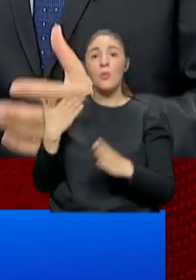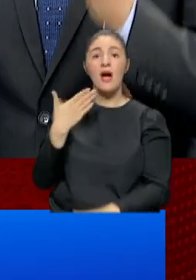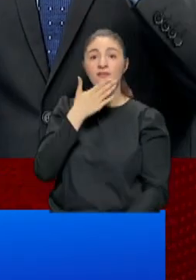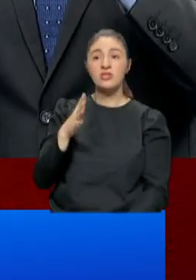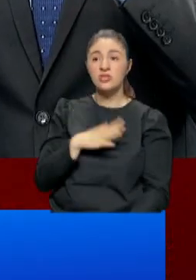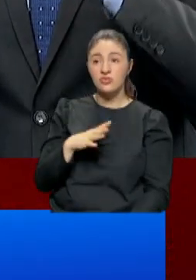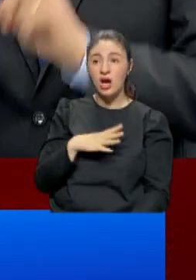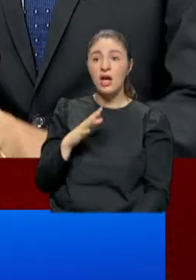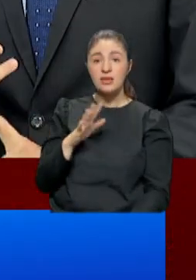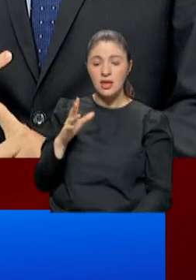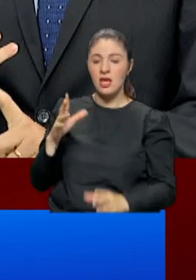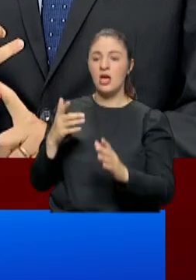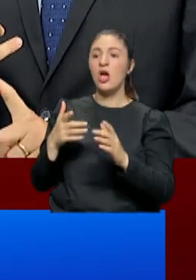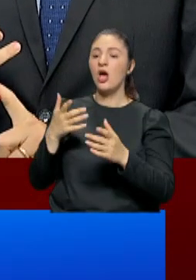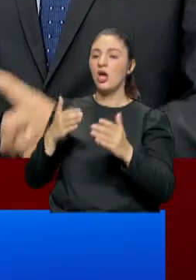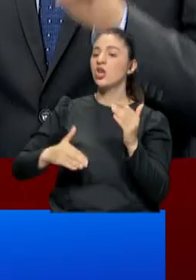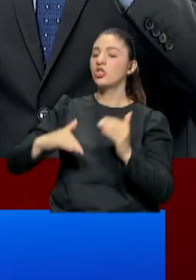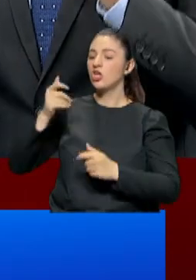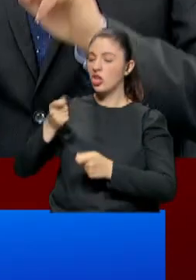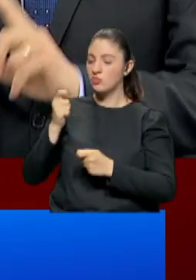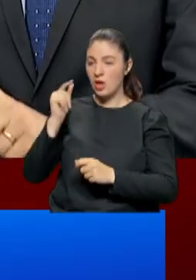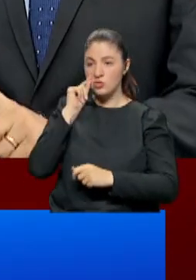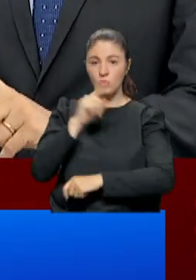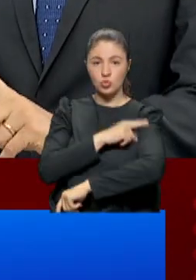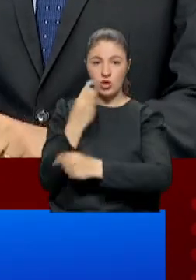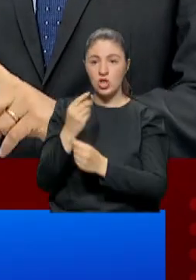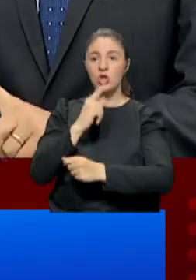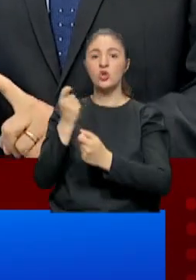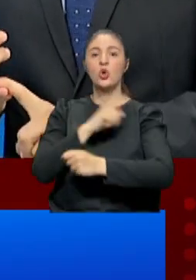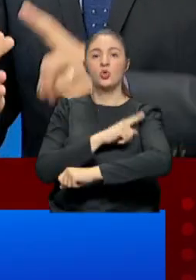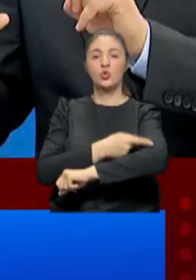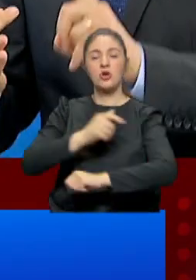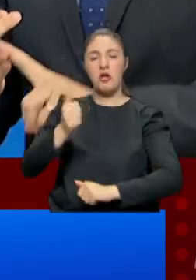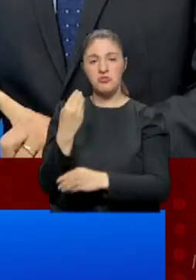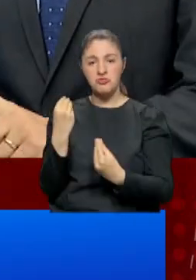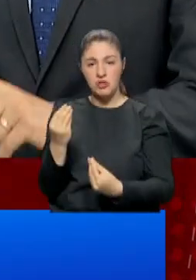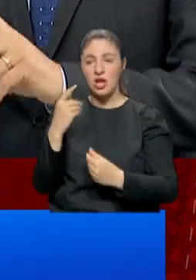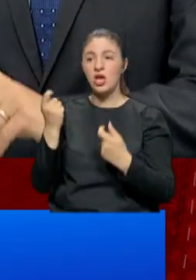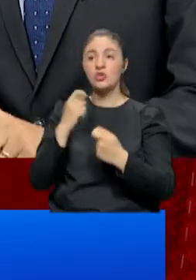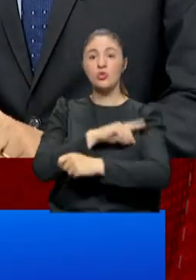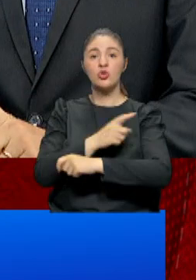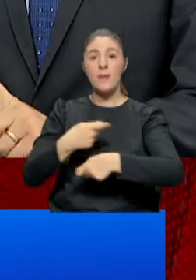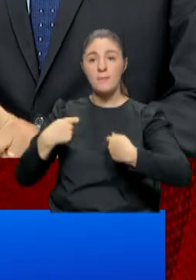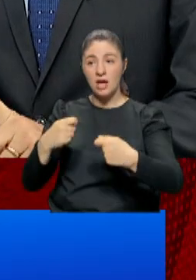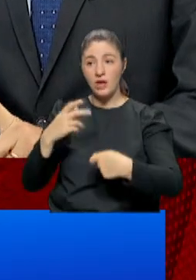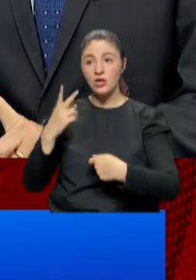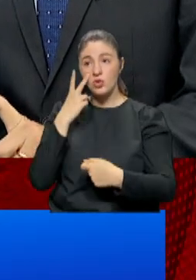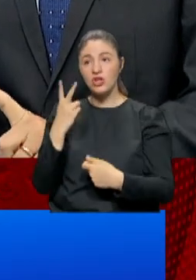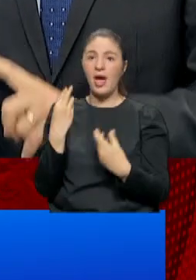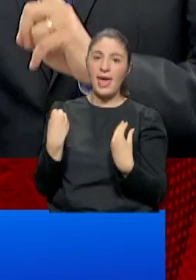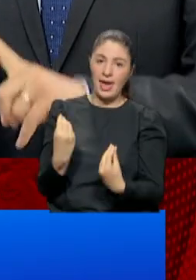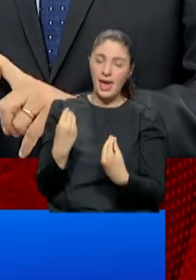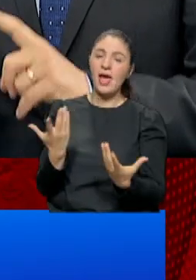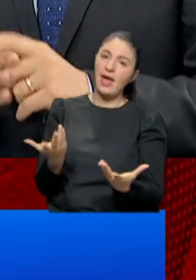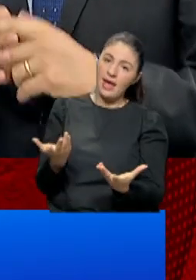avantajı var çünkü yetişmiş insan gücü müziği işgücü kalitemiz iyi işgücü maliyetleri göreceği